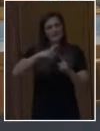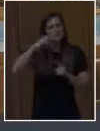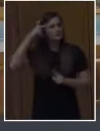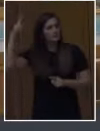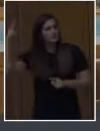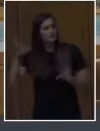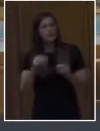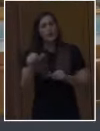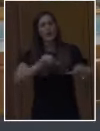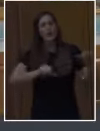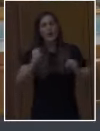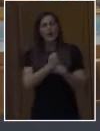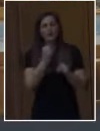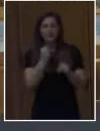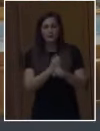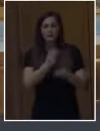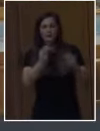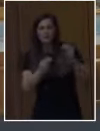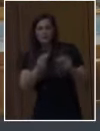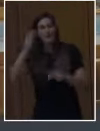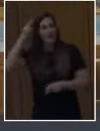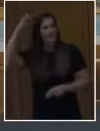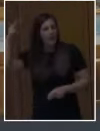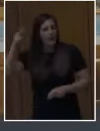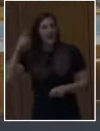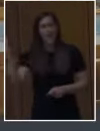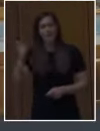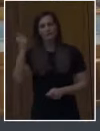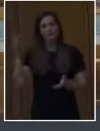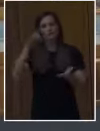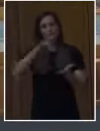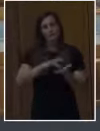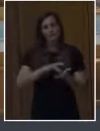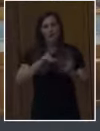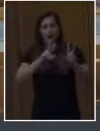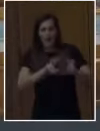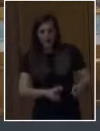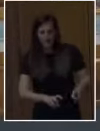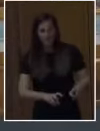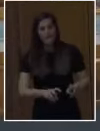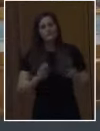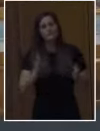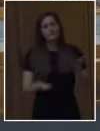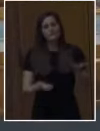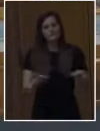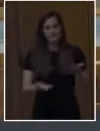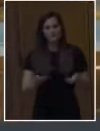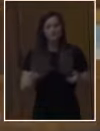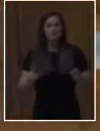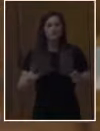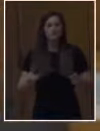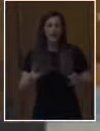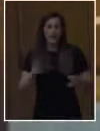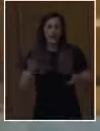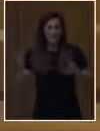Εργαστήριο Υπολογιστικής Ευφυΐας στο Εθνικό Κέντρο Έρευνας Φυσικών Επιστημών Δημόκρητος. Κύριε Παπανδρέου.